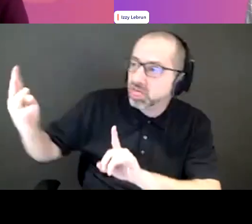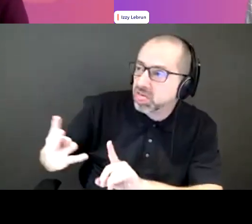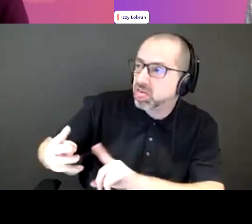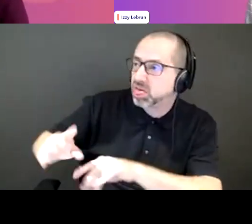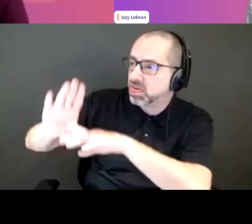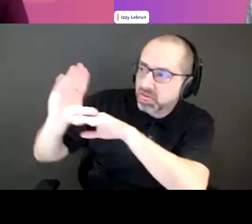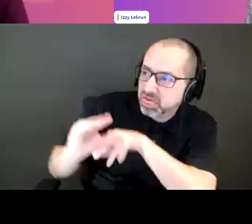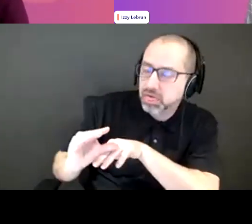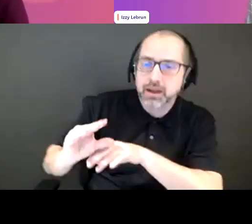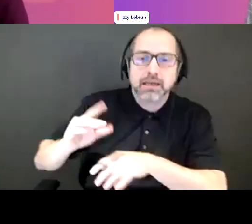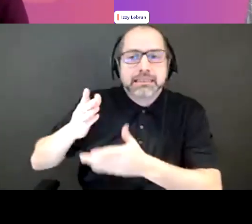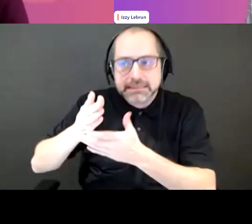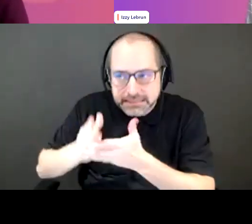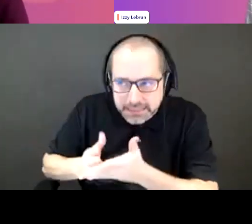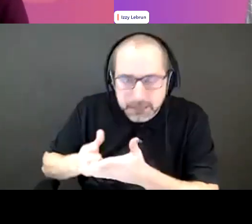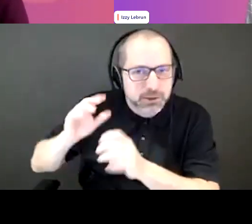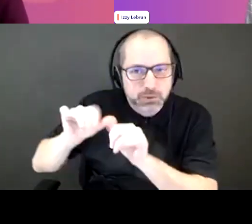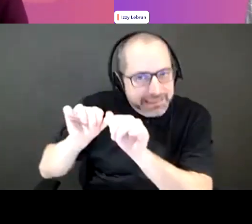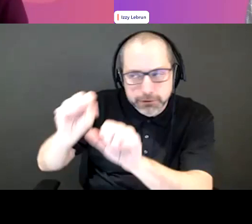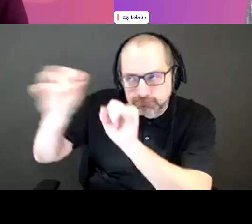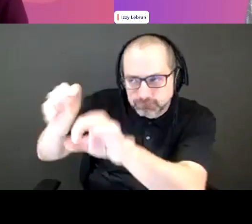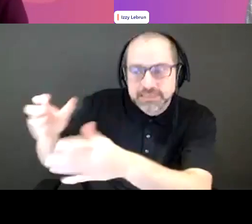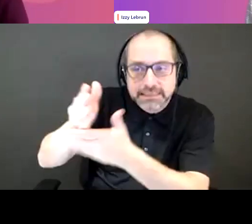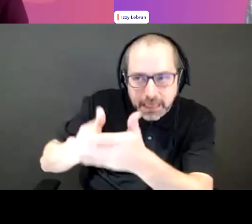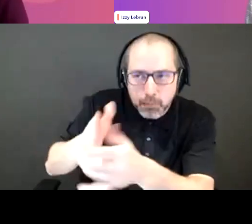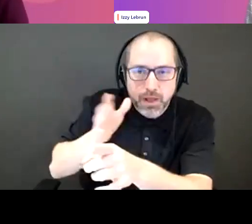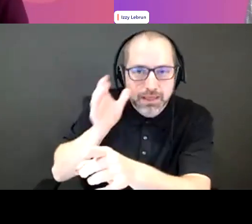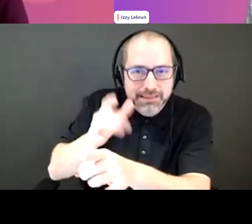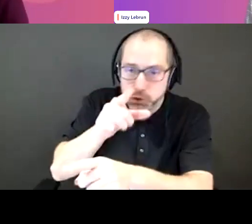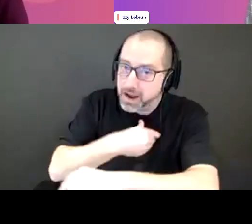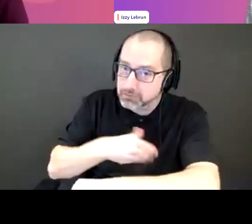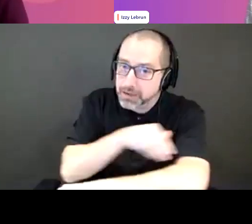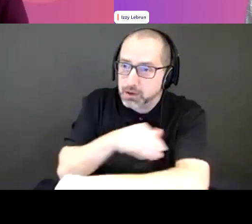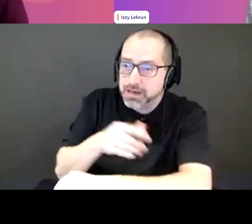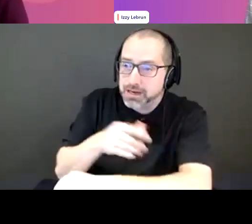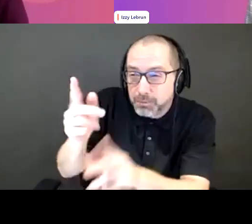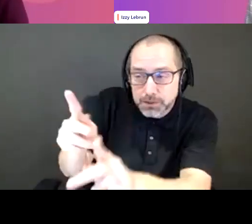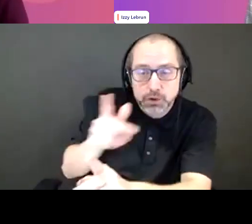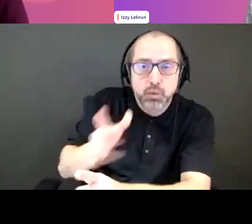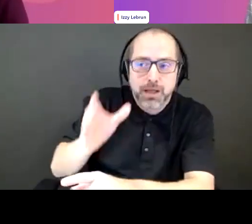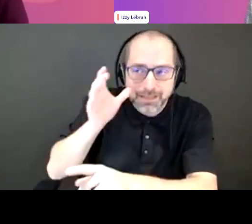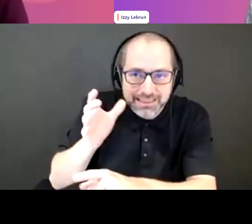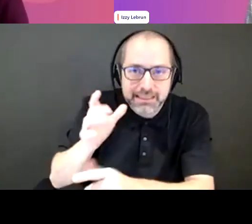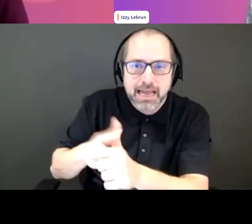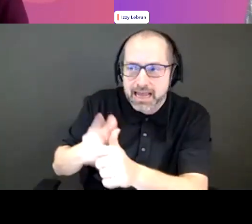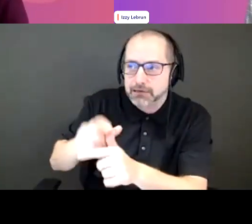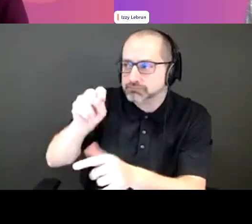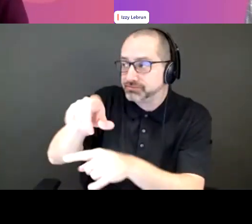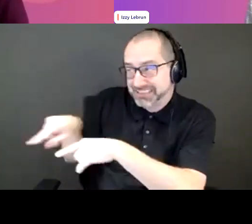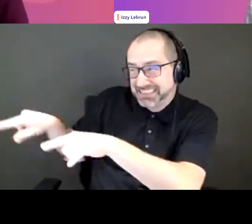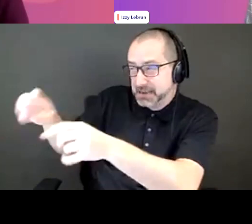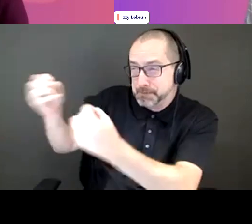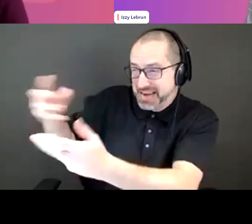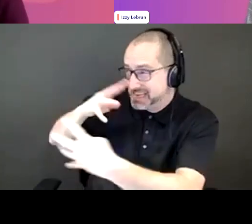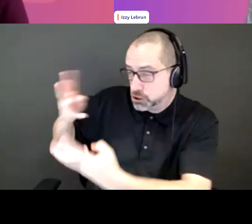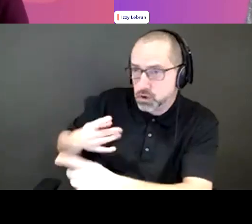toute personne qui veut invalider annuler vos sentiments et vos réflexions vous avez davantage de pouvoir que vous pensez il faut trouver une personne